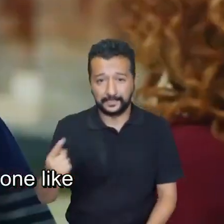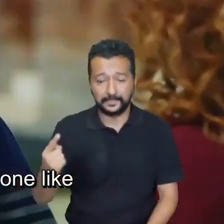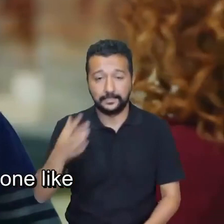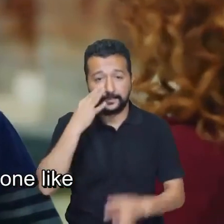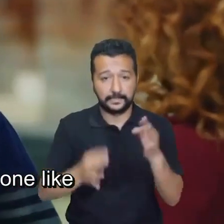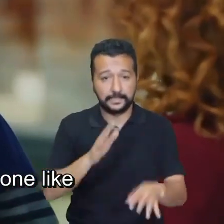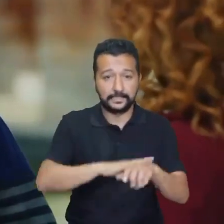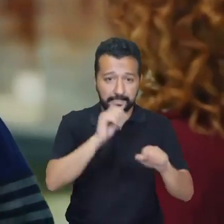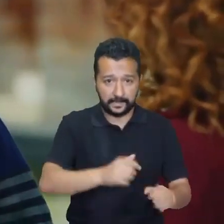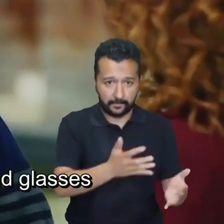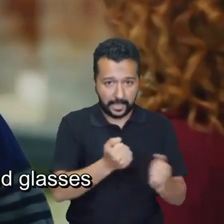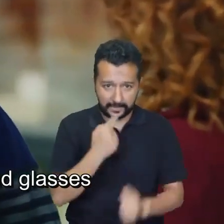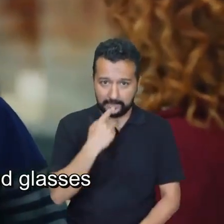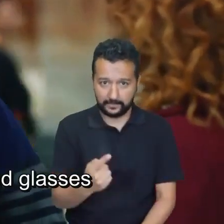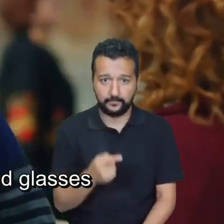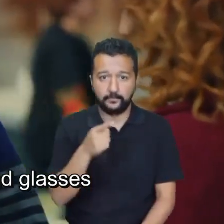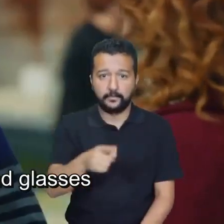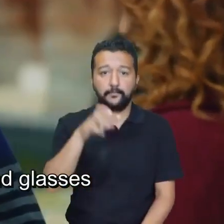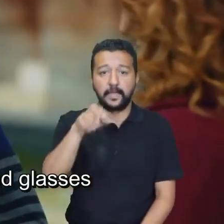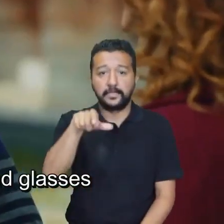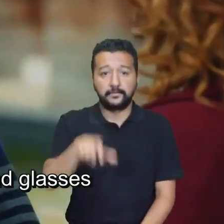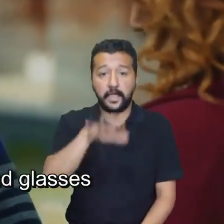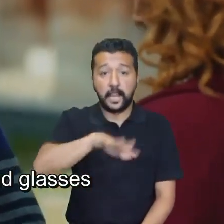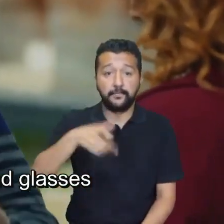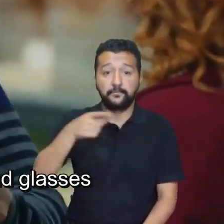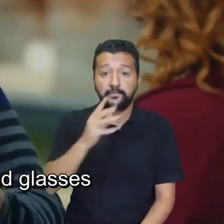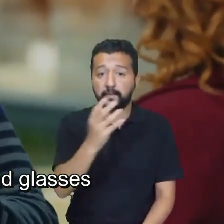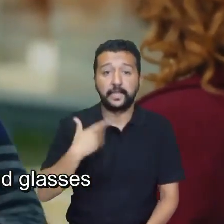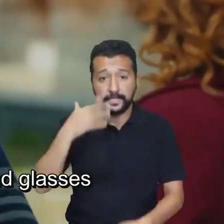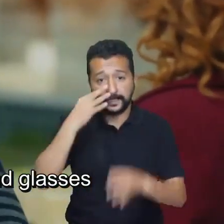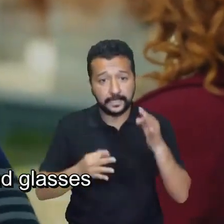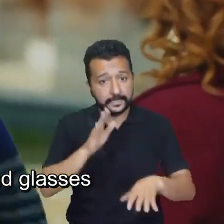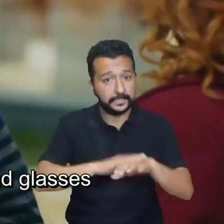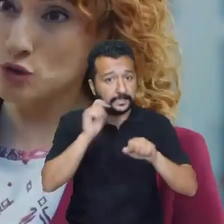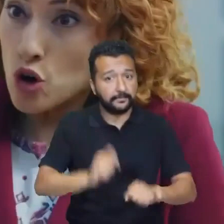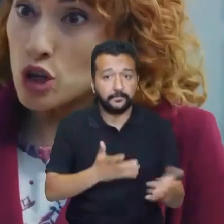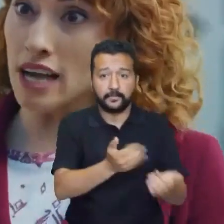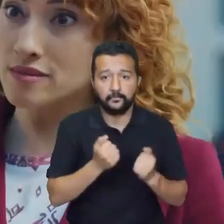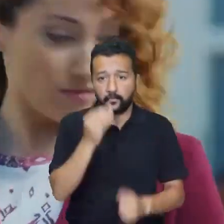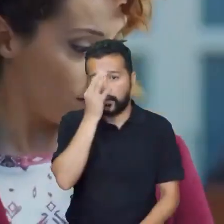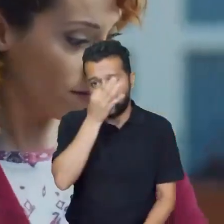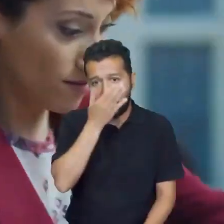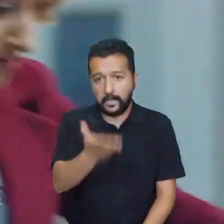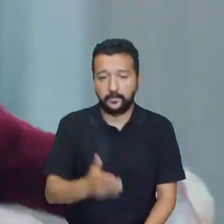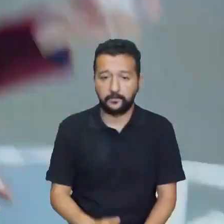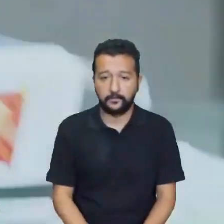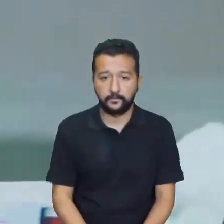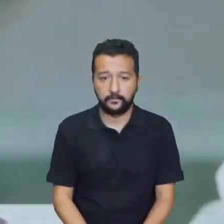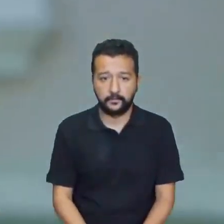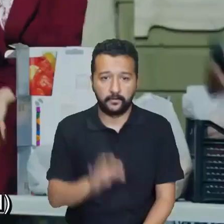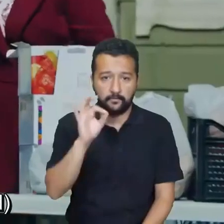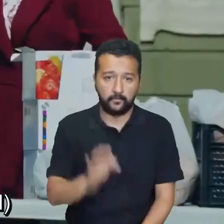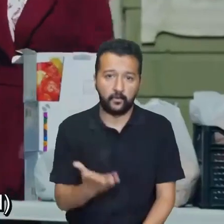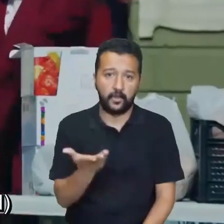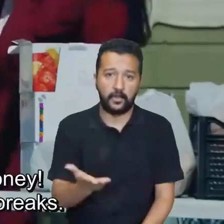test et, ondan sonra al demedim mi? Ya Perhancığım, 55 bin tane bardağı ben nasıl test ederek alayım ha? Çok kolay. Kutudan birini